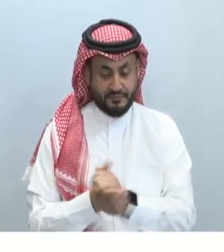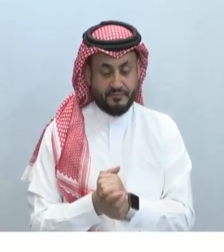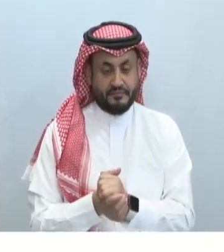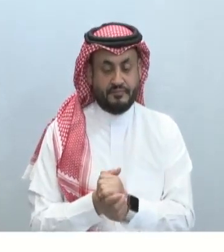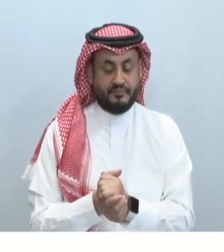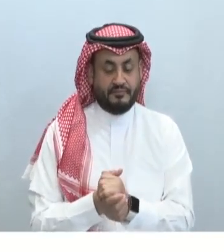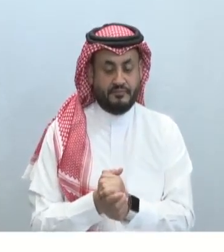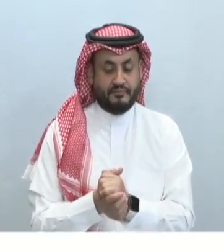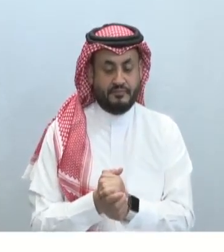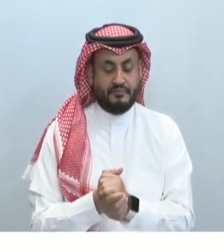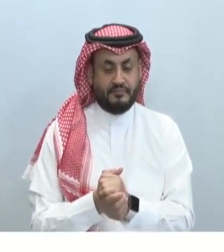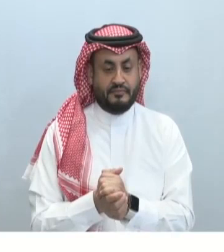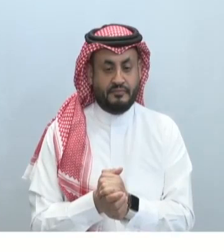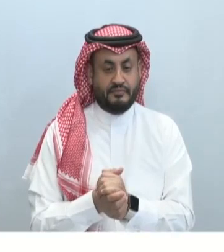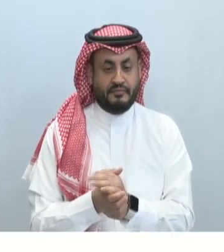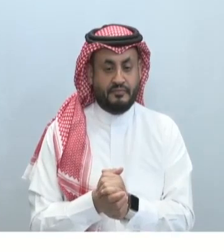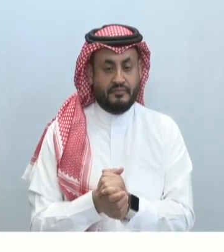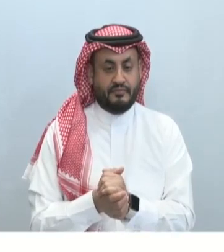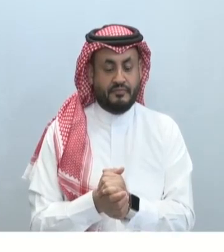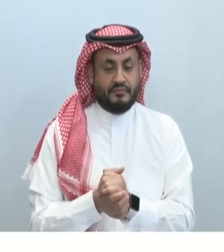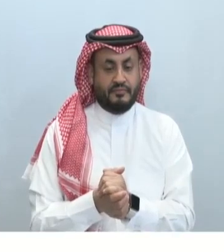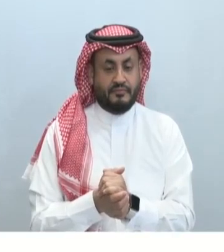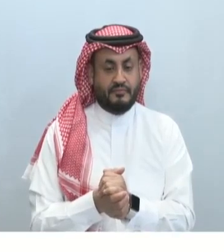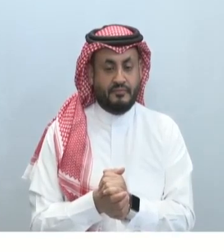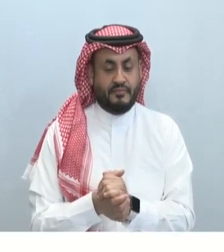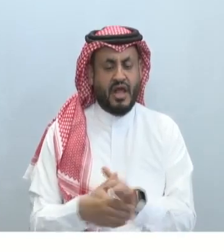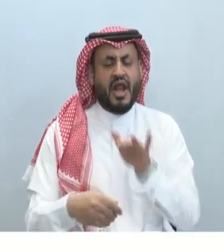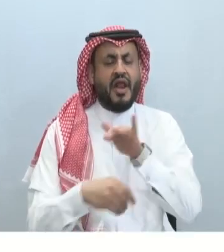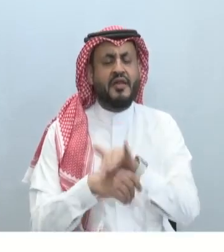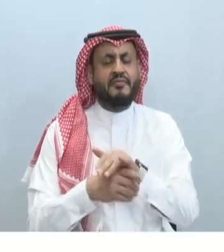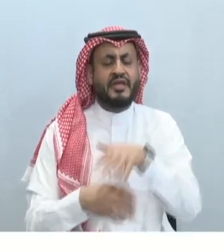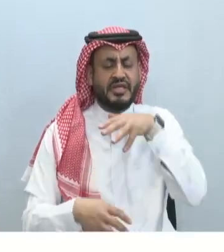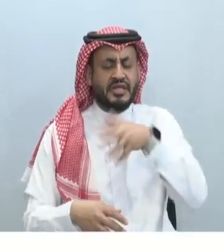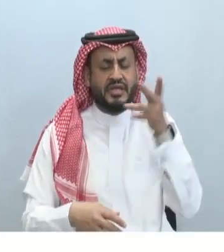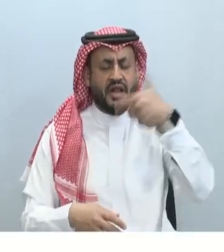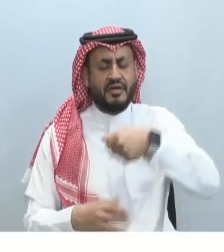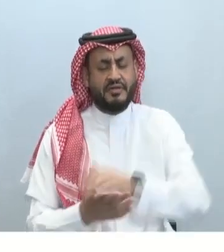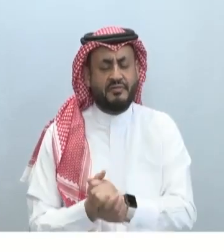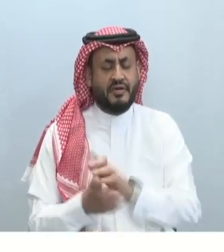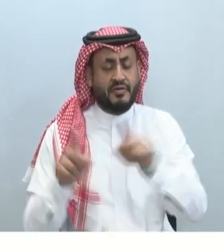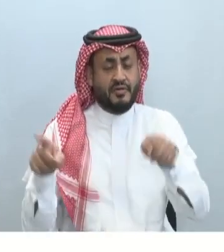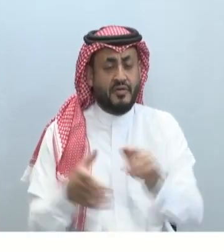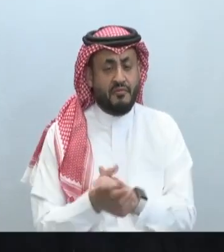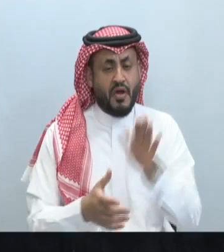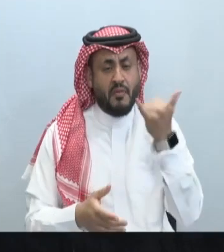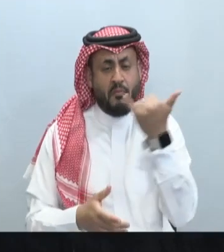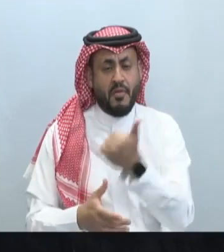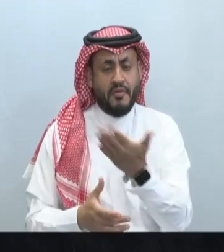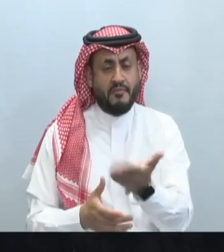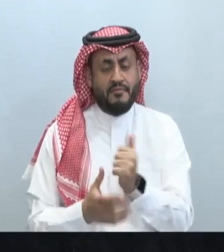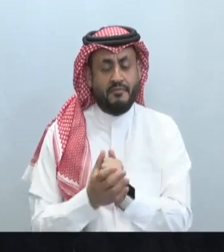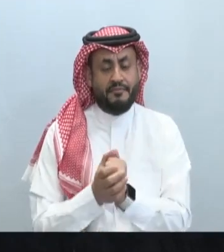اذا يخبر النبي صلى الله عليه وسلم في هذا الحديث عن امر في غايه